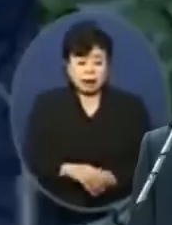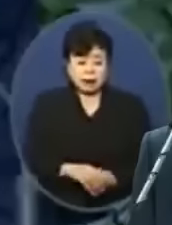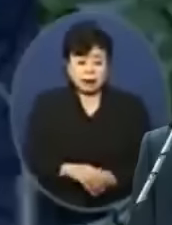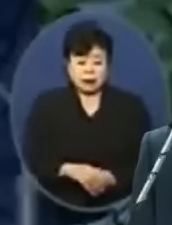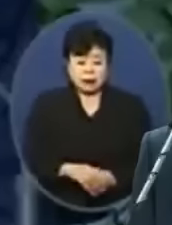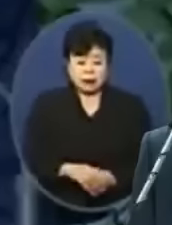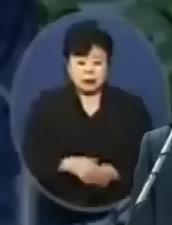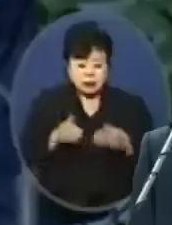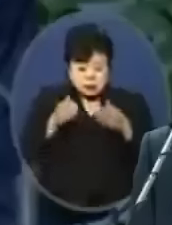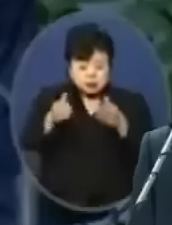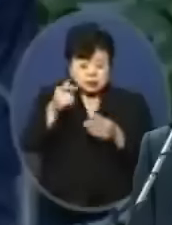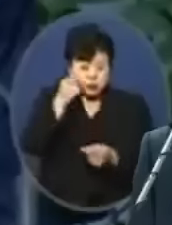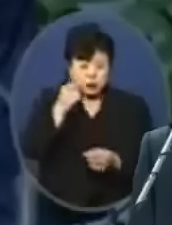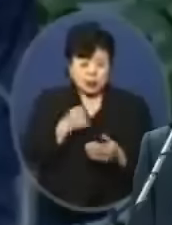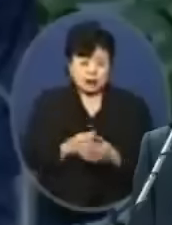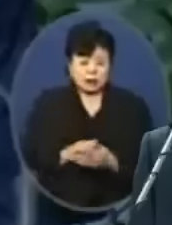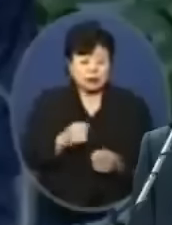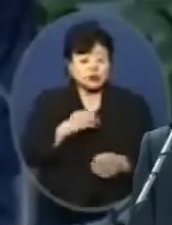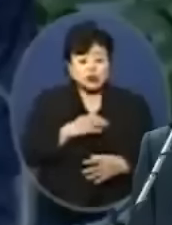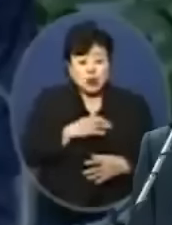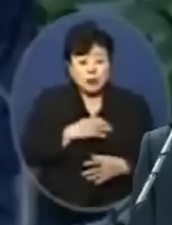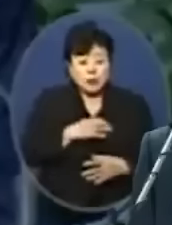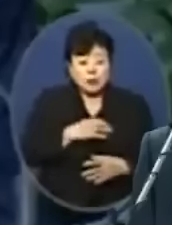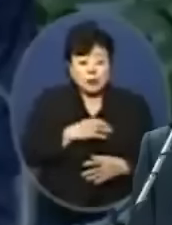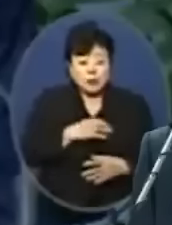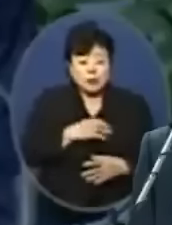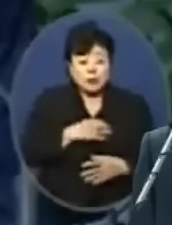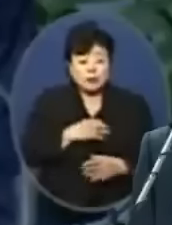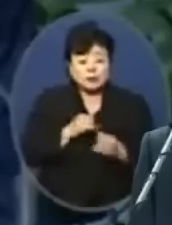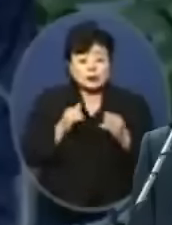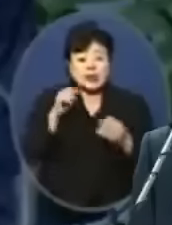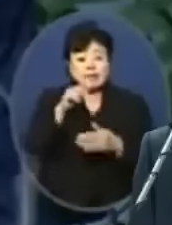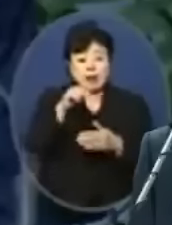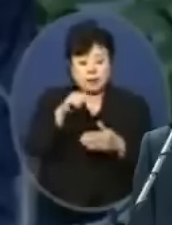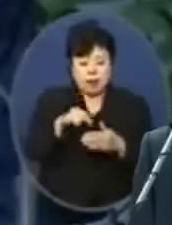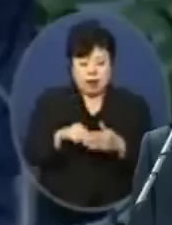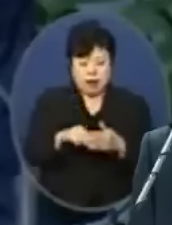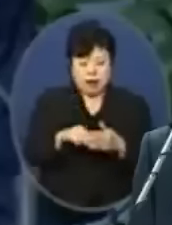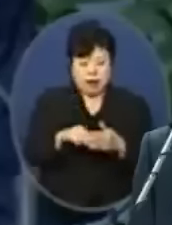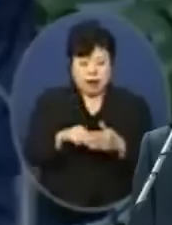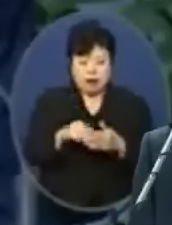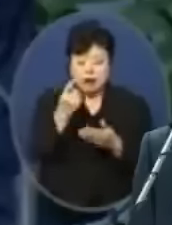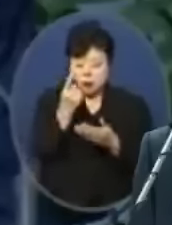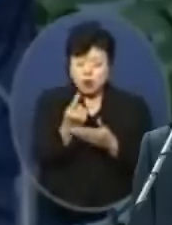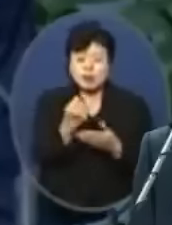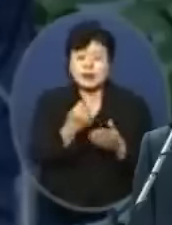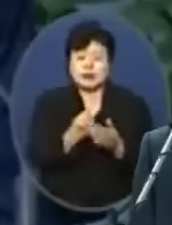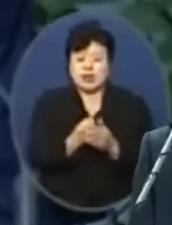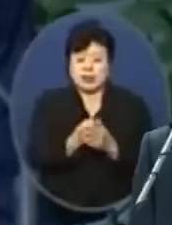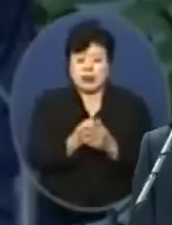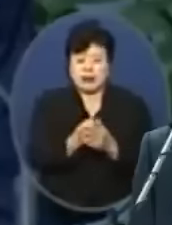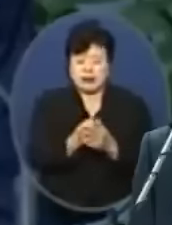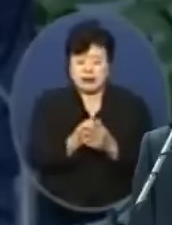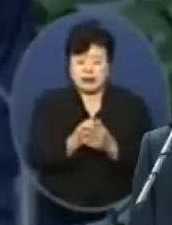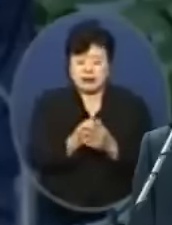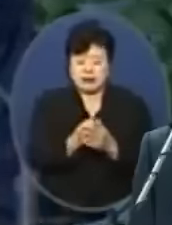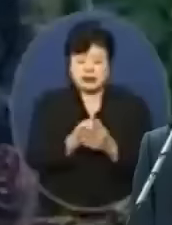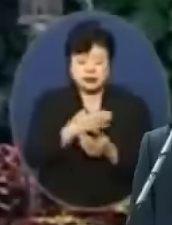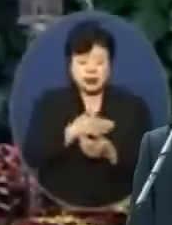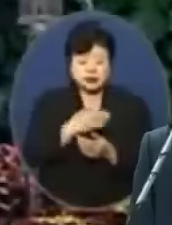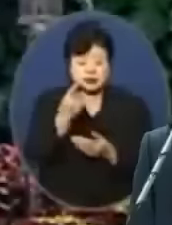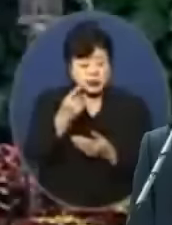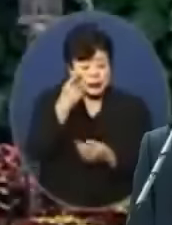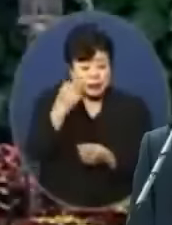집중할 수가 없습니다. 두려움이 모든 사람의 마음에 다가오기 때문인 것입니다. 나는